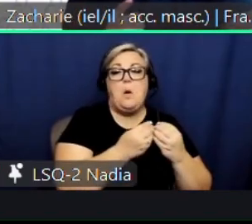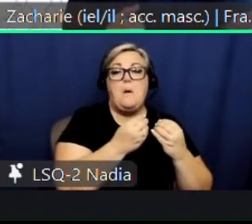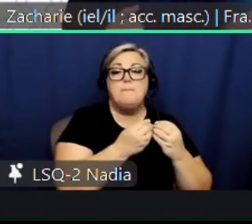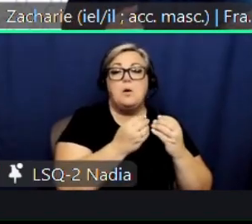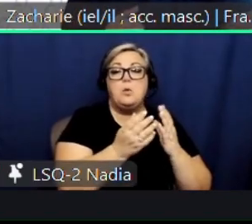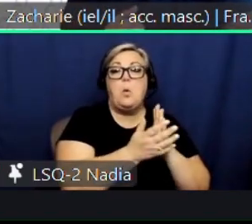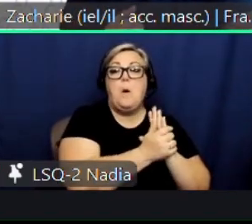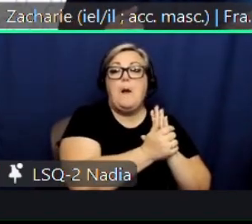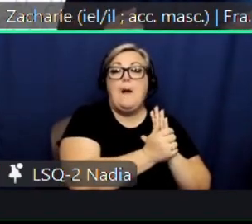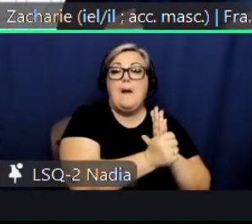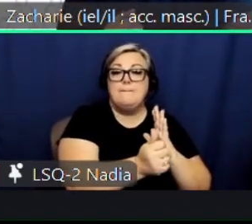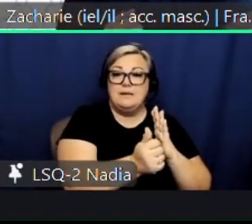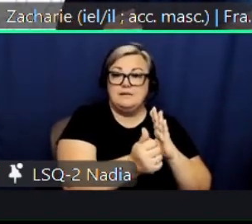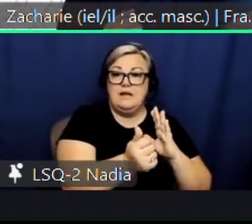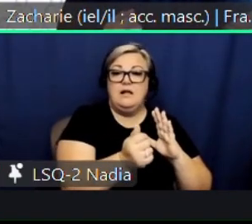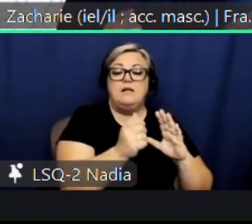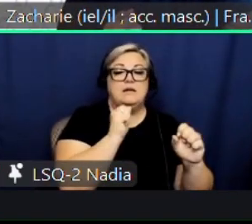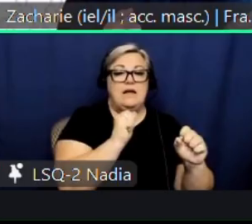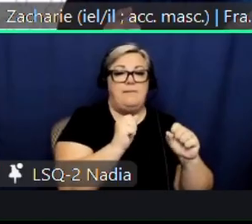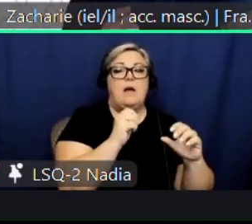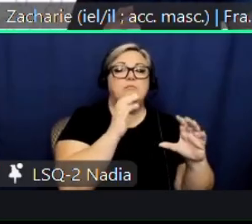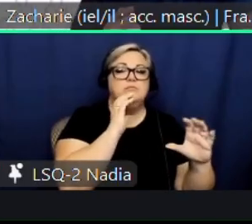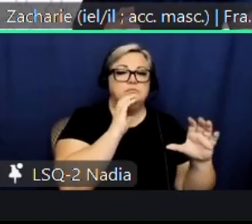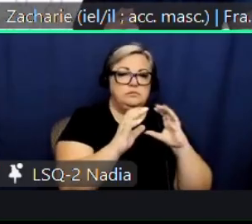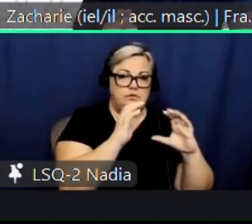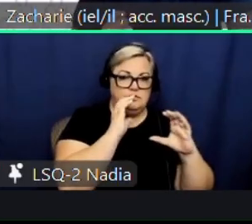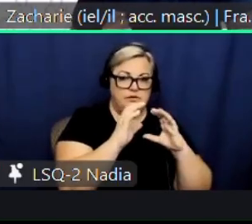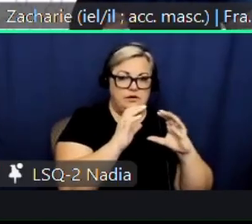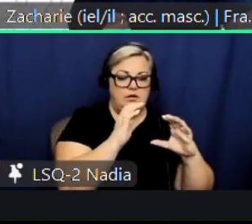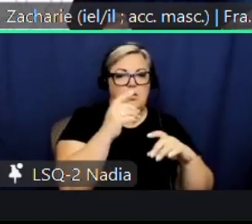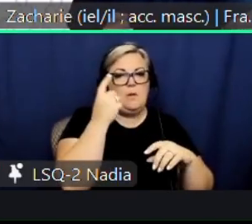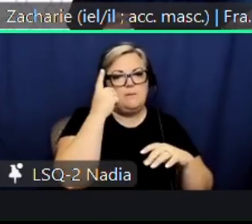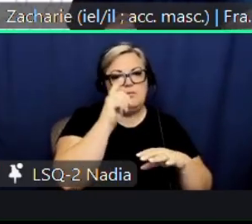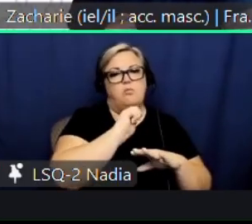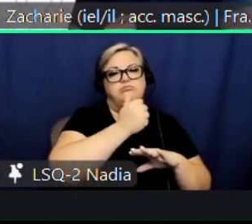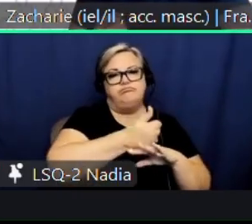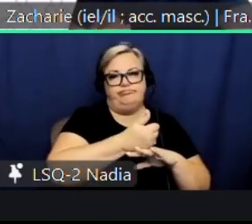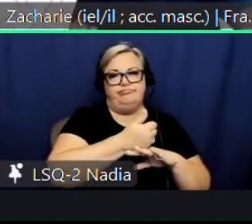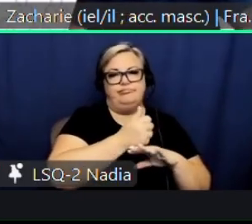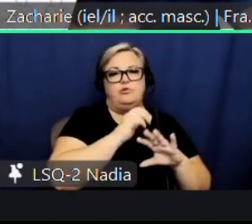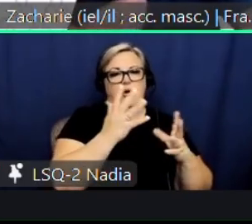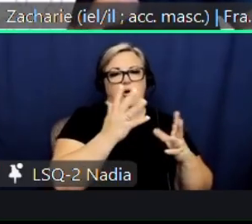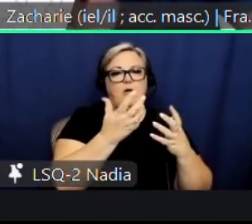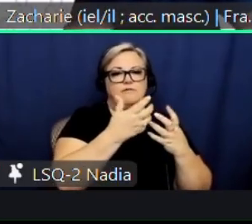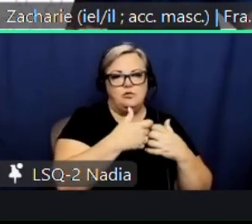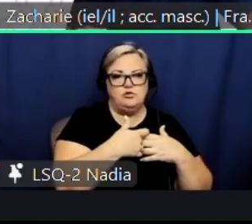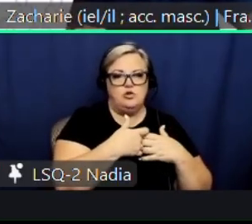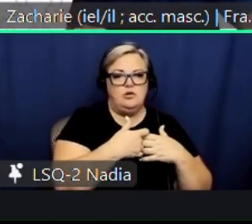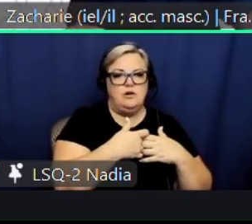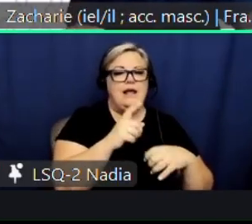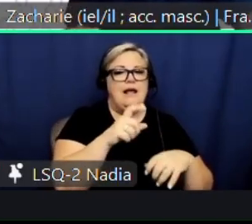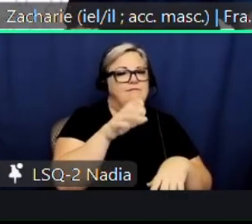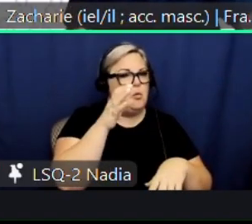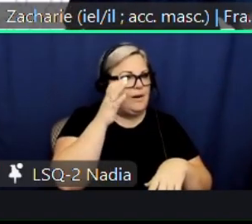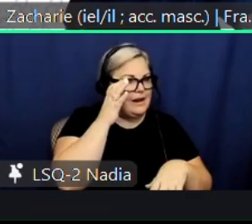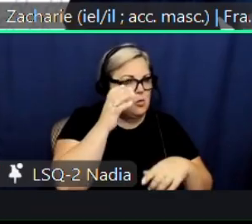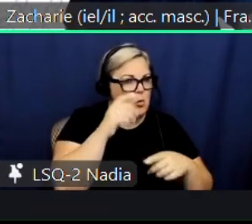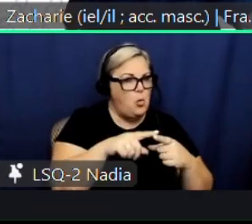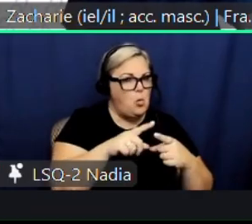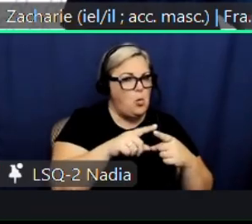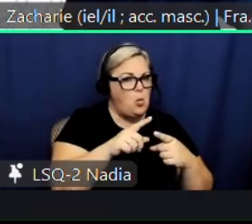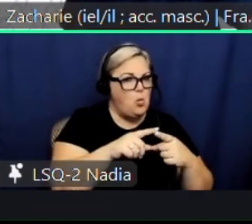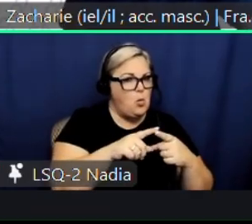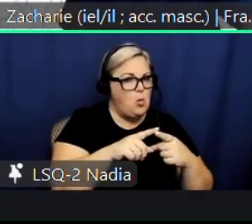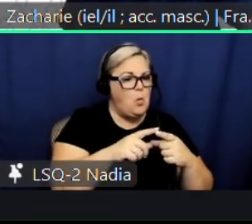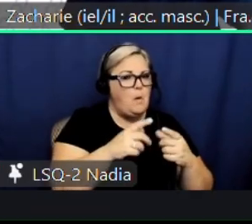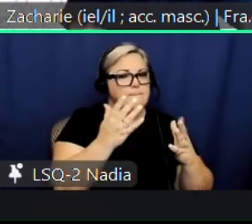compétences interpersonnelles et communicationnelles à développer pour mettre en œuvre cette approche, dont être à l'écoute des